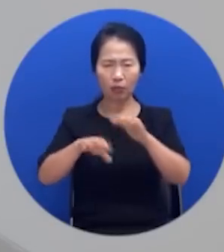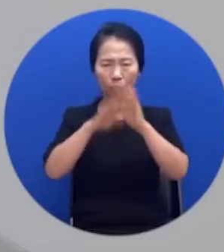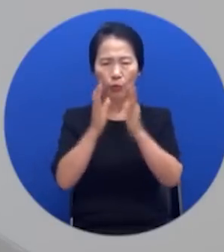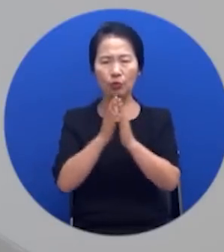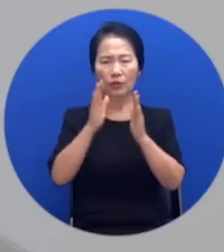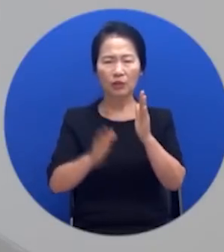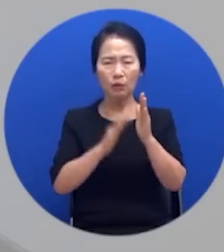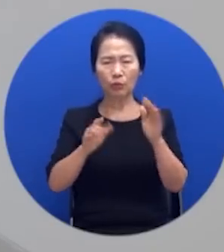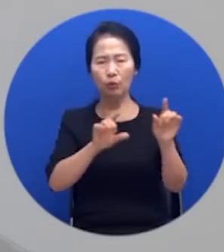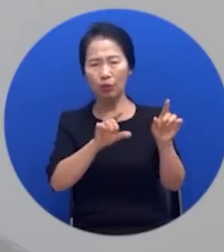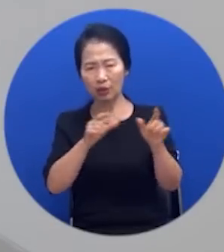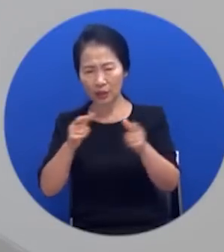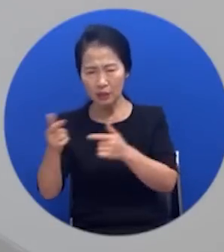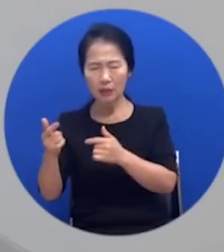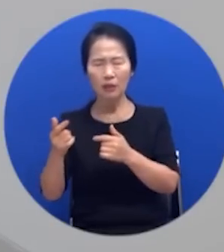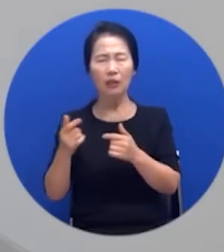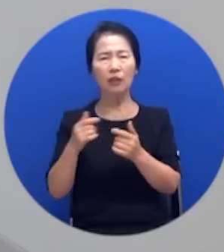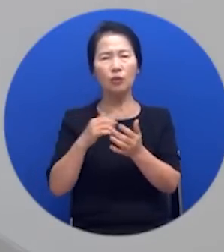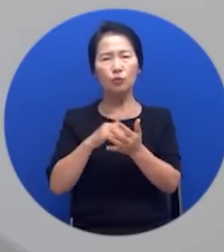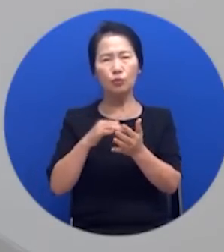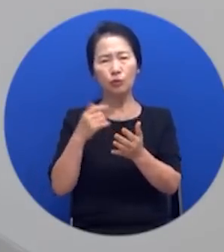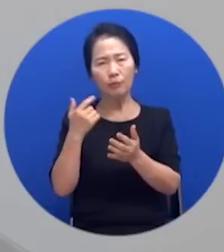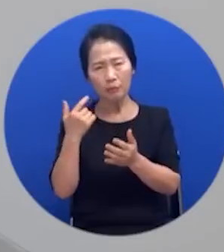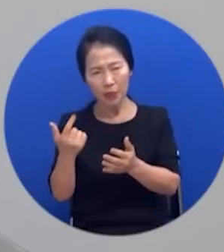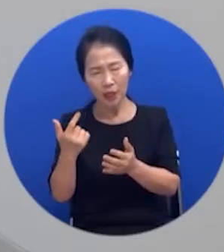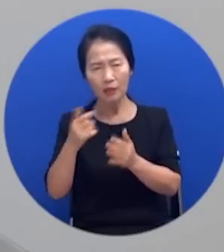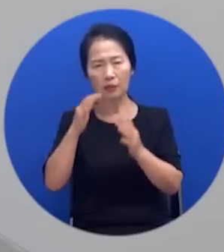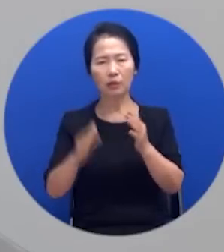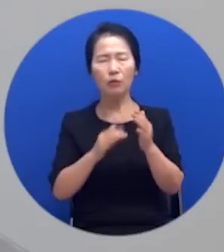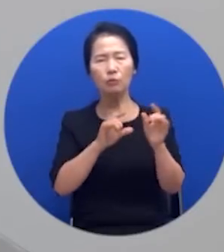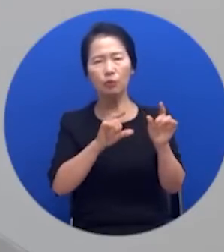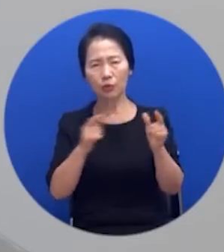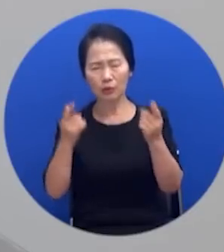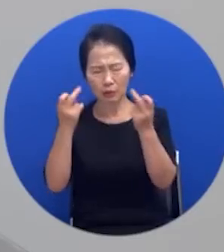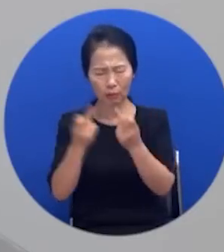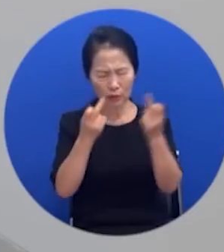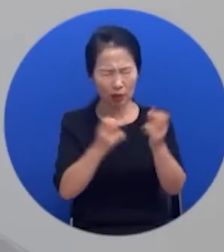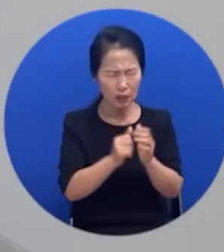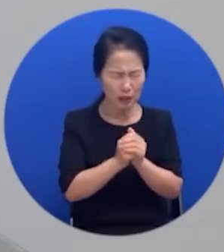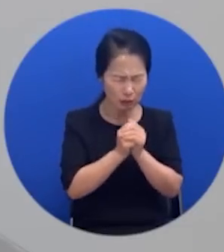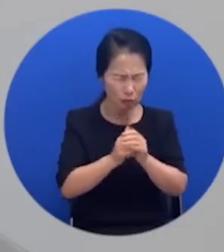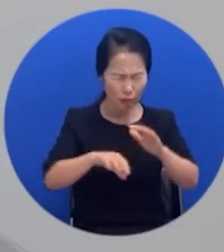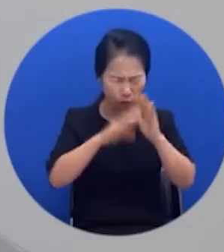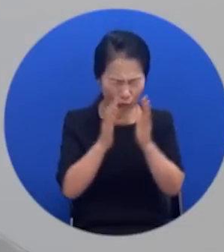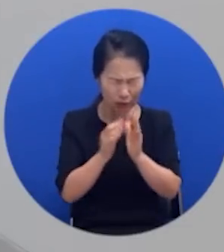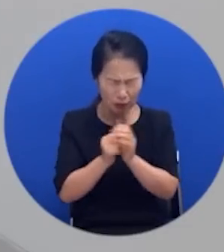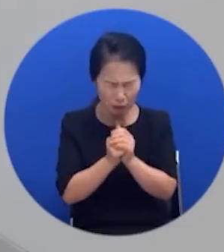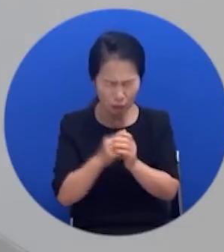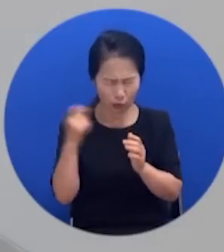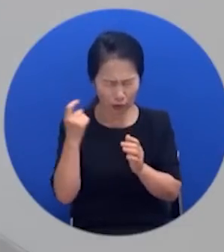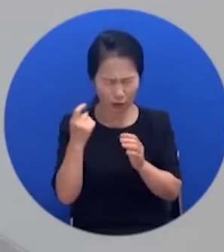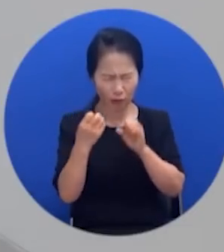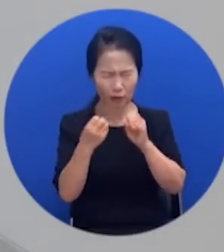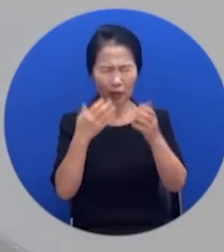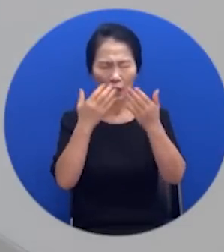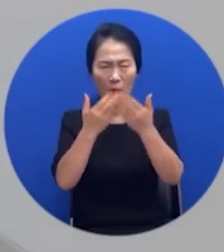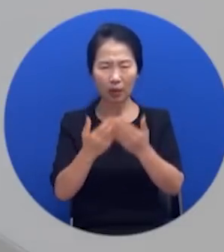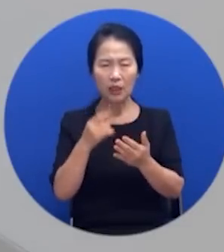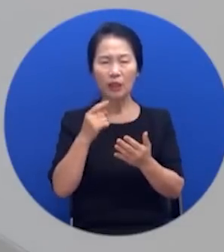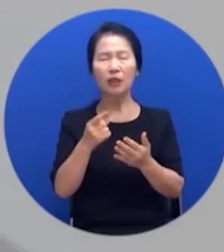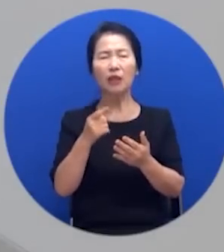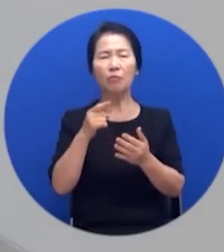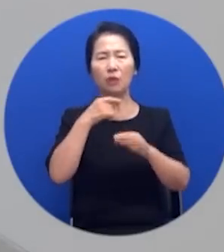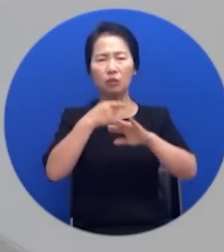수없이 깊은 산골에서 밤을 새워 부르짖는 모든 성도들의 기도를 들으시며 주여, 이